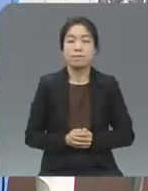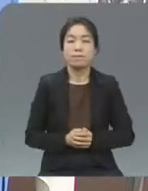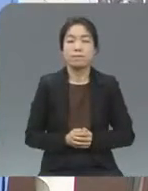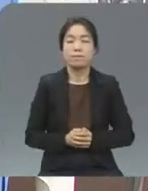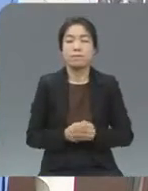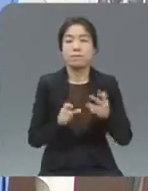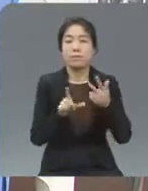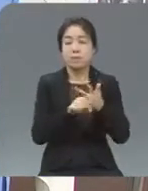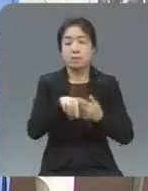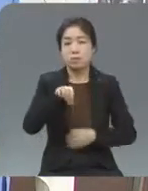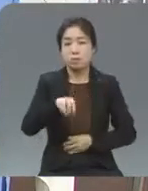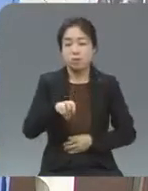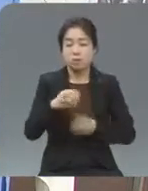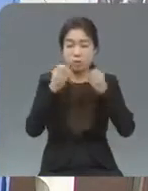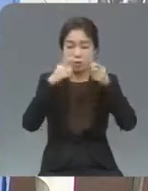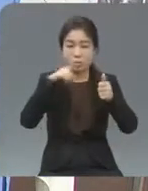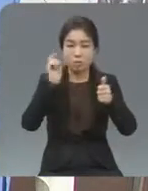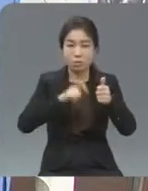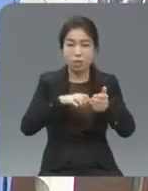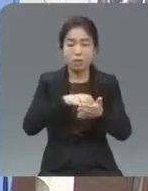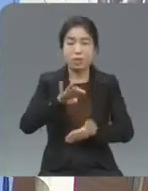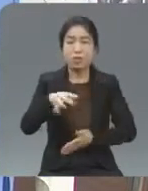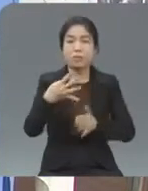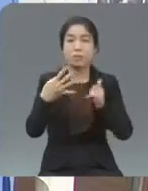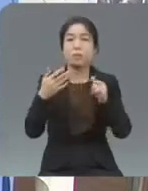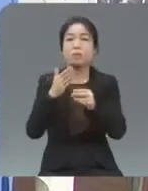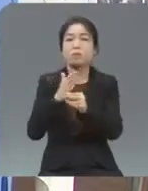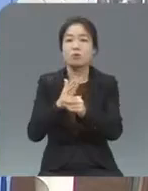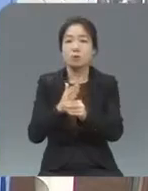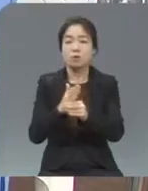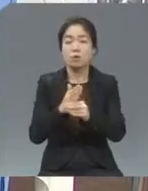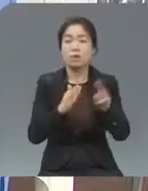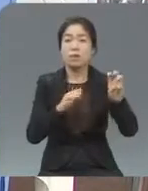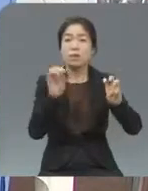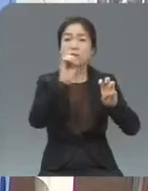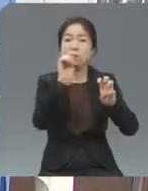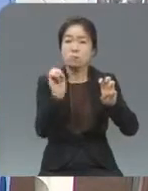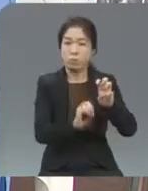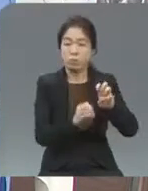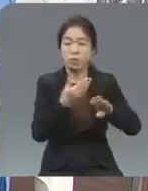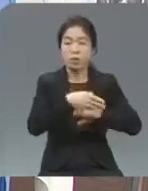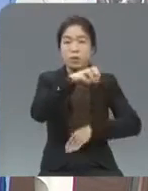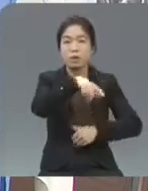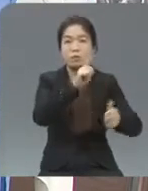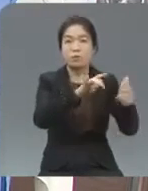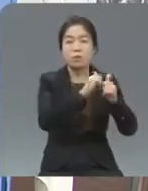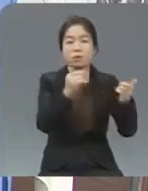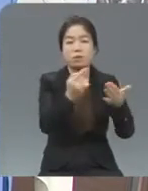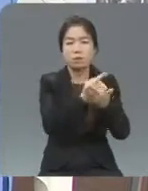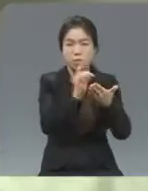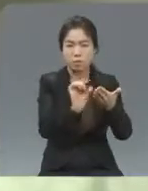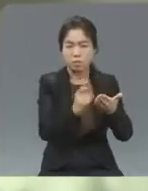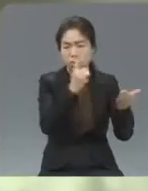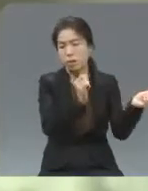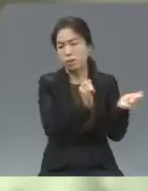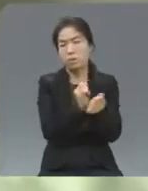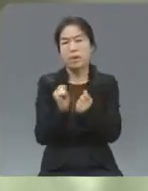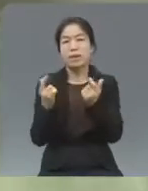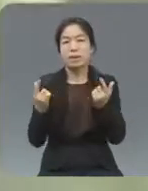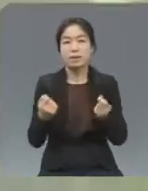지난달 광주의 코로나19 신규 확진자 400여 명 가운데 30%가 타 지역 확진자와 접촉한